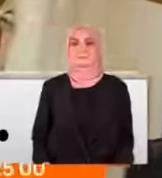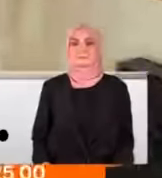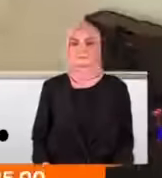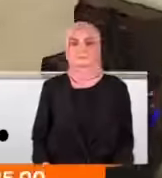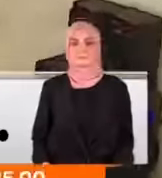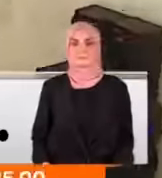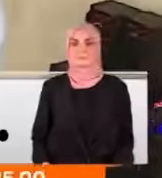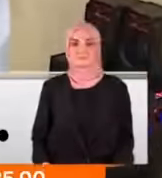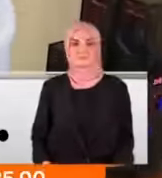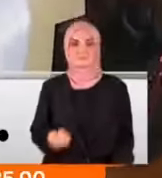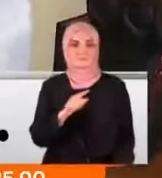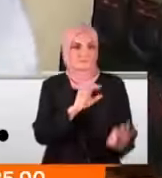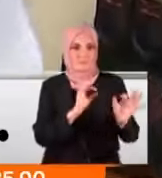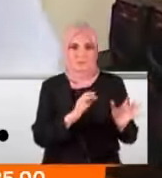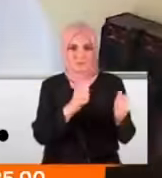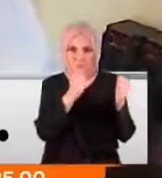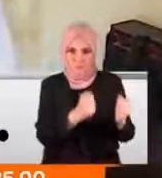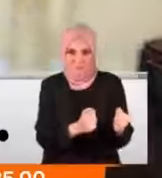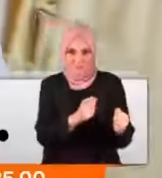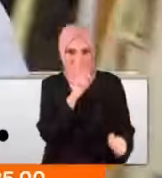Siz hala burada mısınız? He?